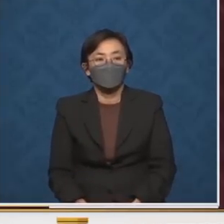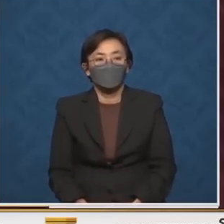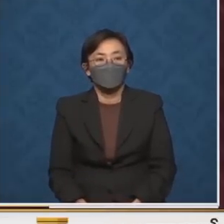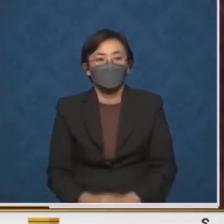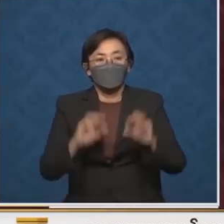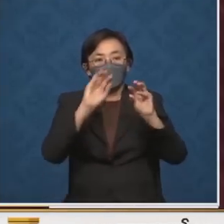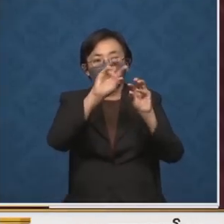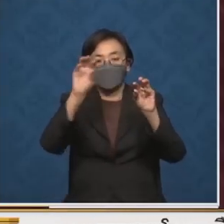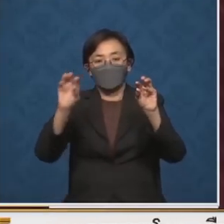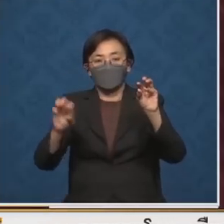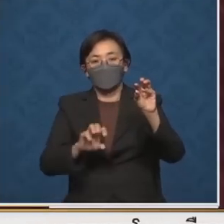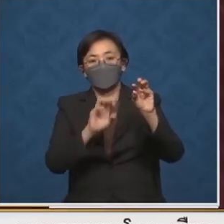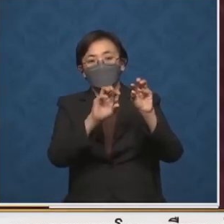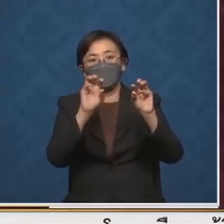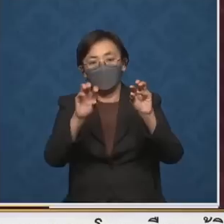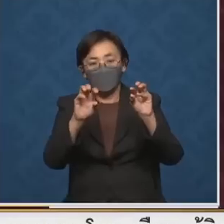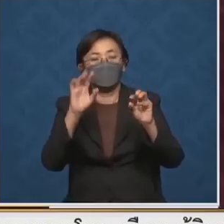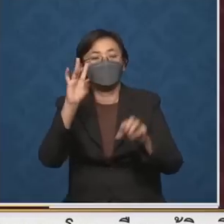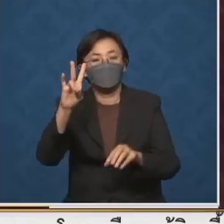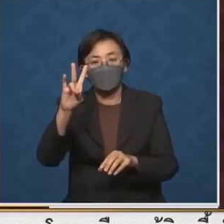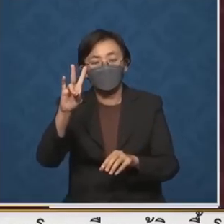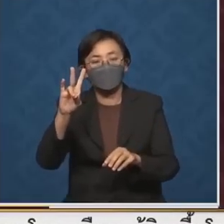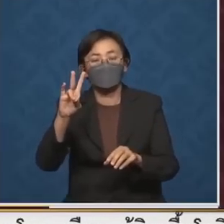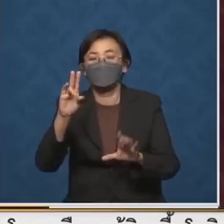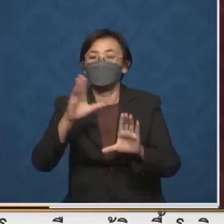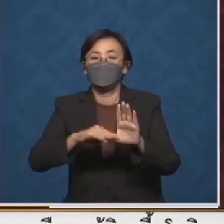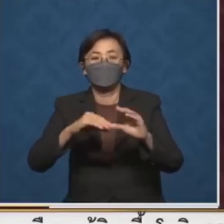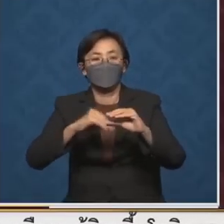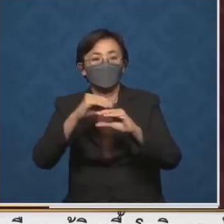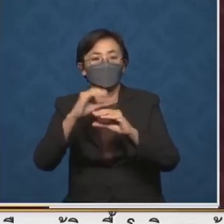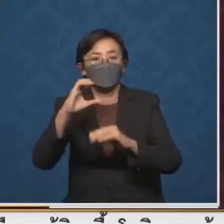เจตประเทศที่ยังไม่เข้ารวมโครแวคฮะ